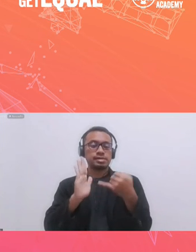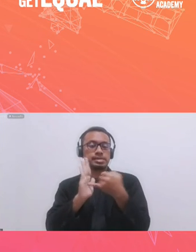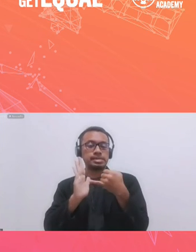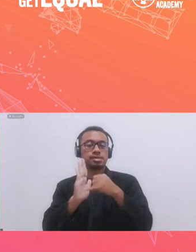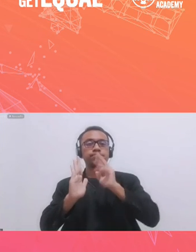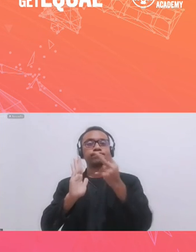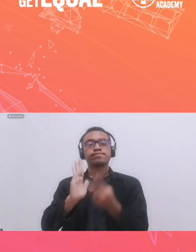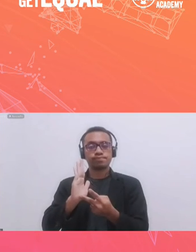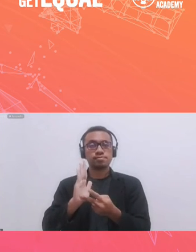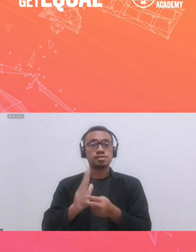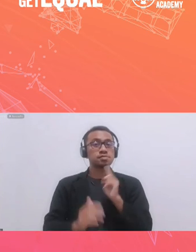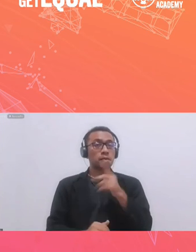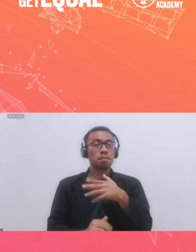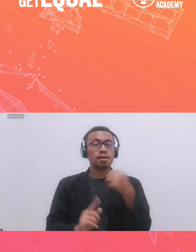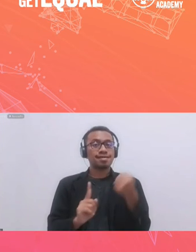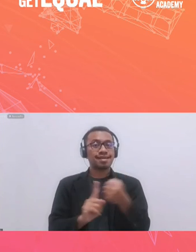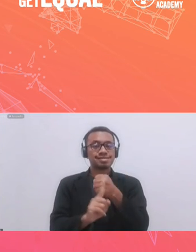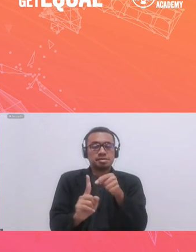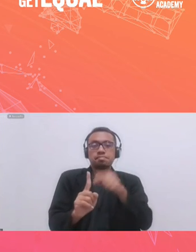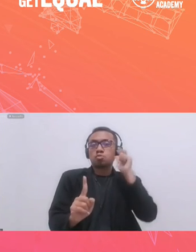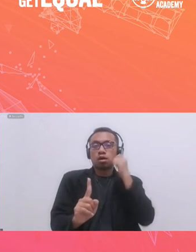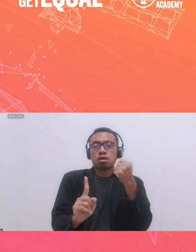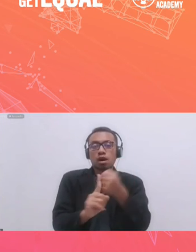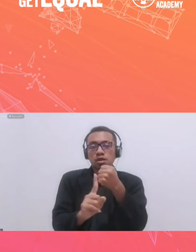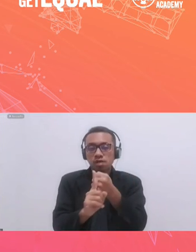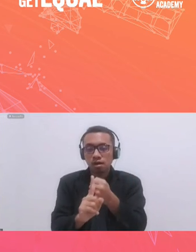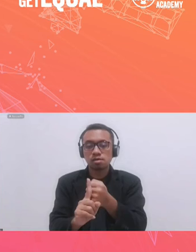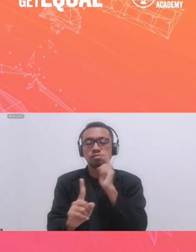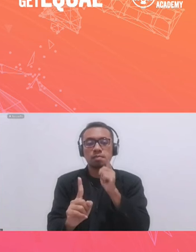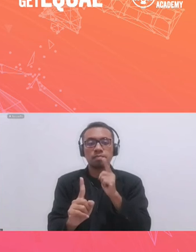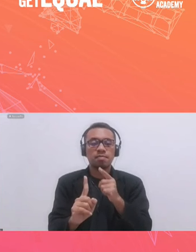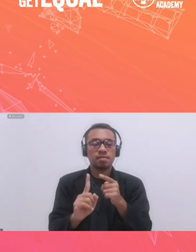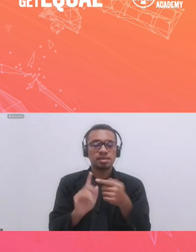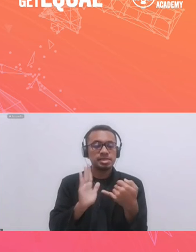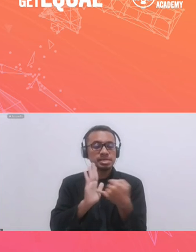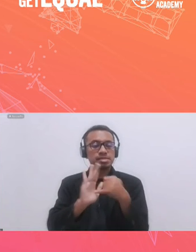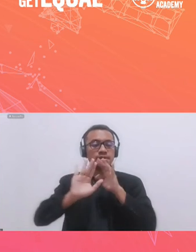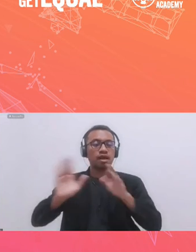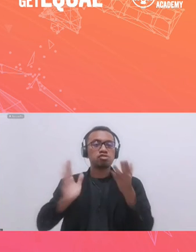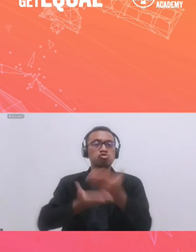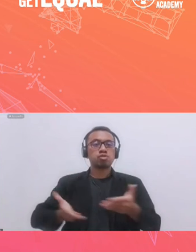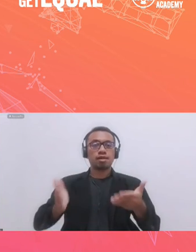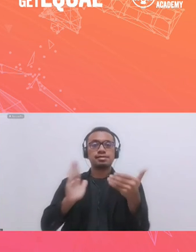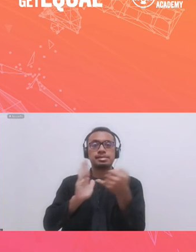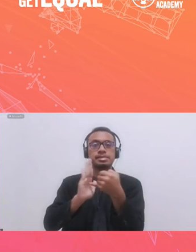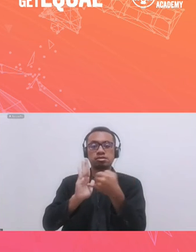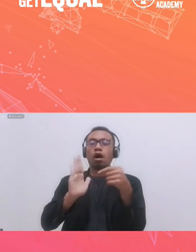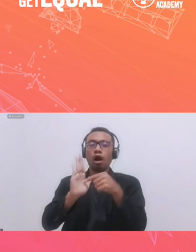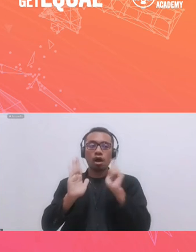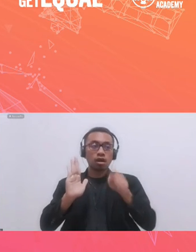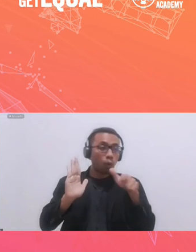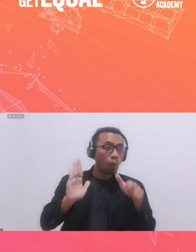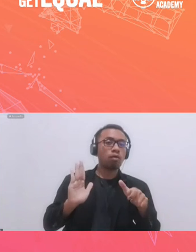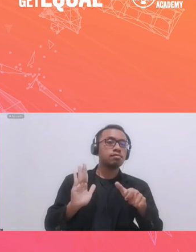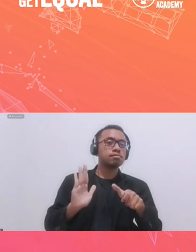kekerasan-kekerasan terhadap perempuan itu juga dikarenakan konten-konten yang ada yang sering muncul di media sosial. Inilah menjadi tugasnya media sosial